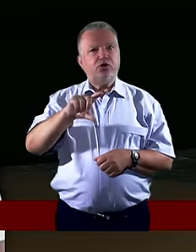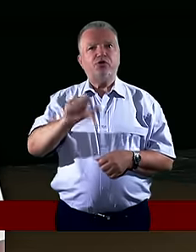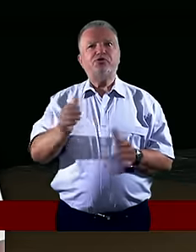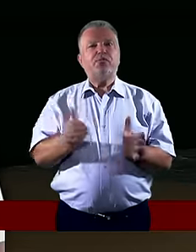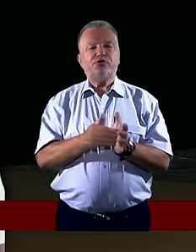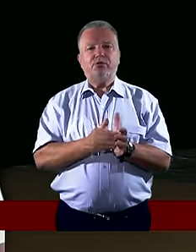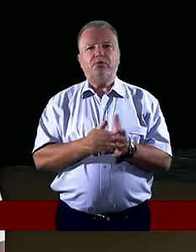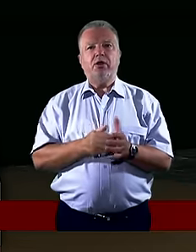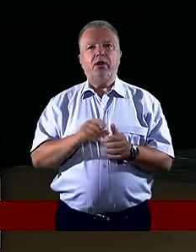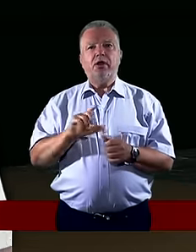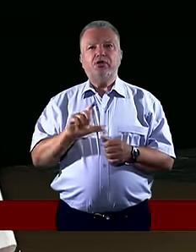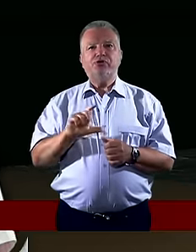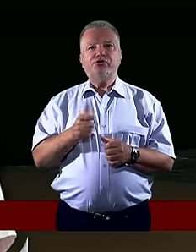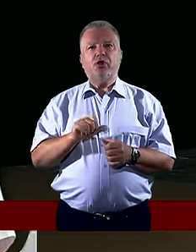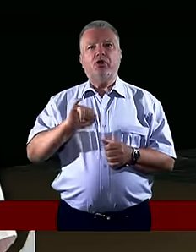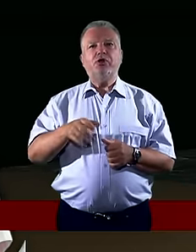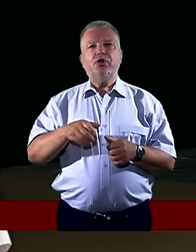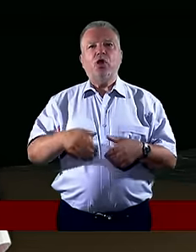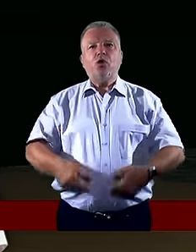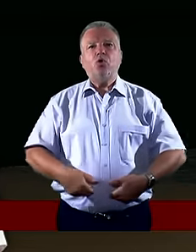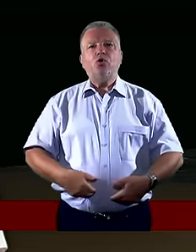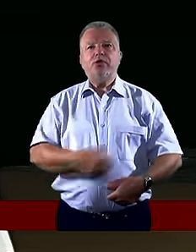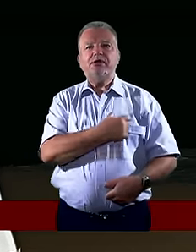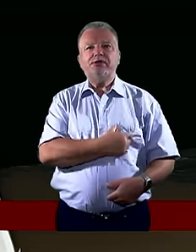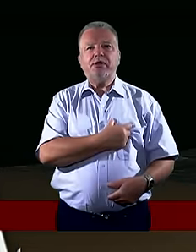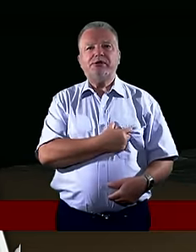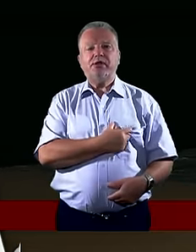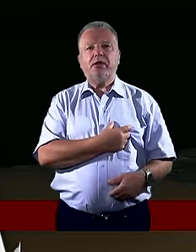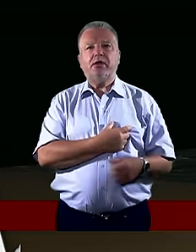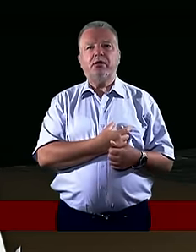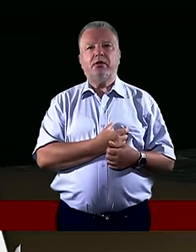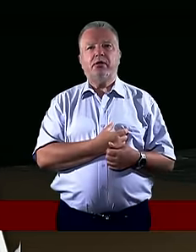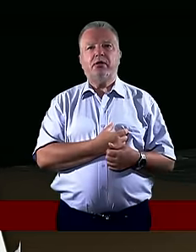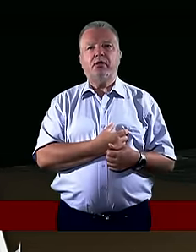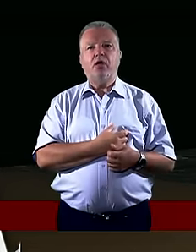że słyszeli to, co potrzebowali, co ich wygłodniałe serca,